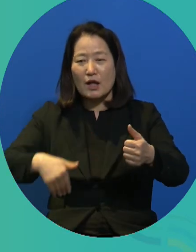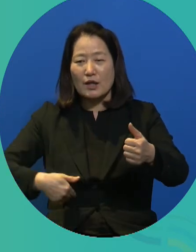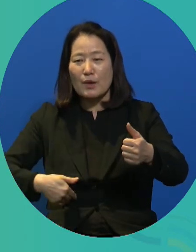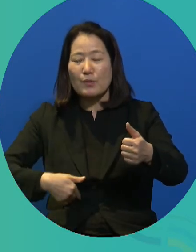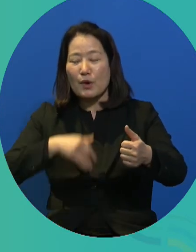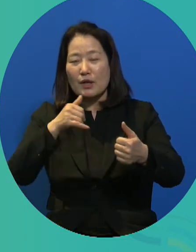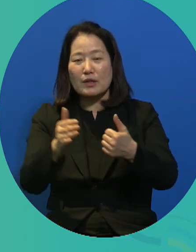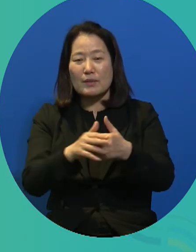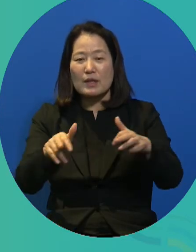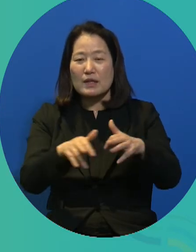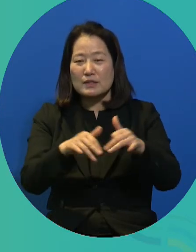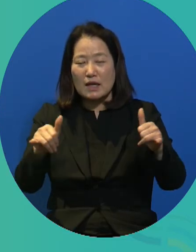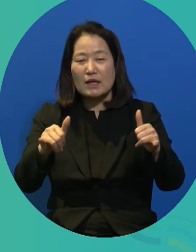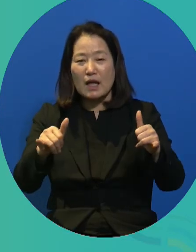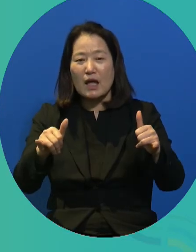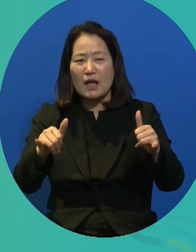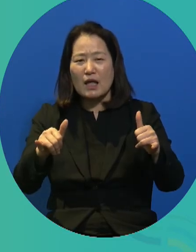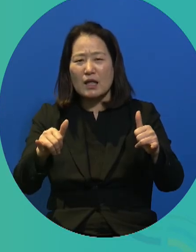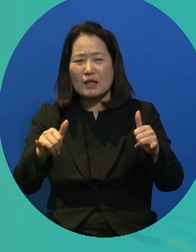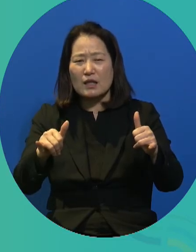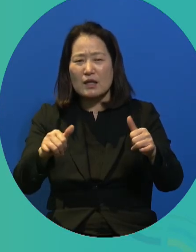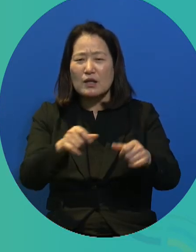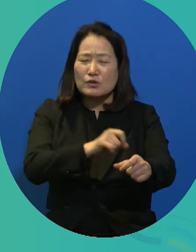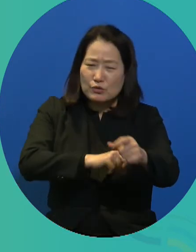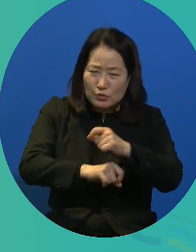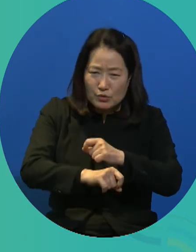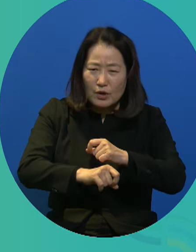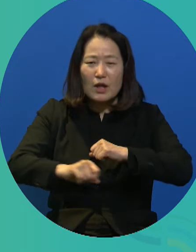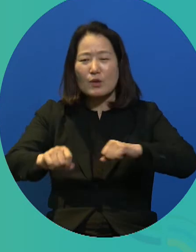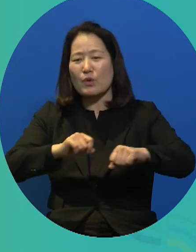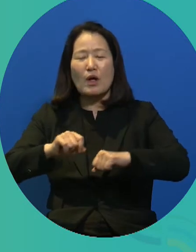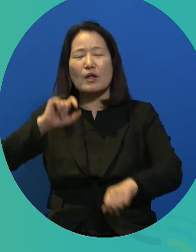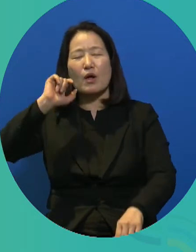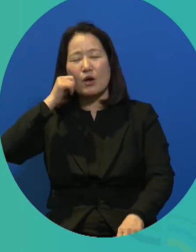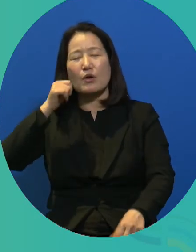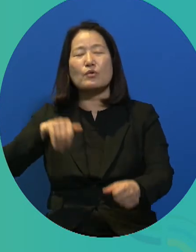접근이 매우 용이하다고 보기는 어려운 절차들입니다.